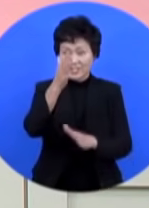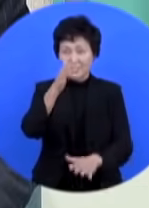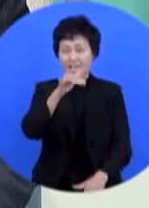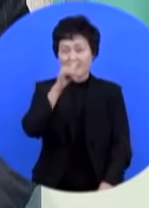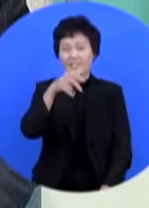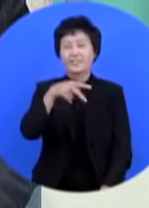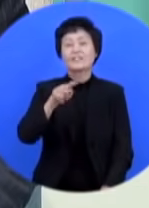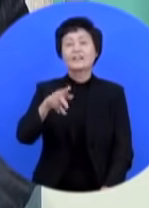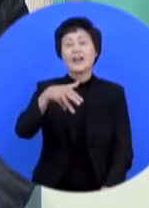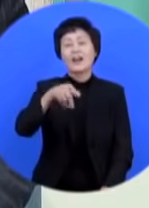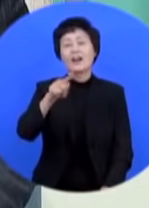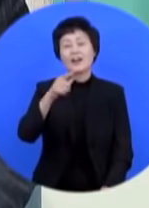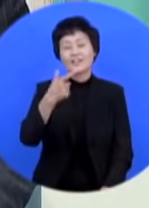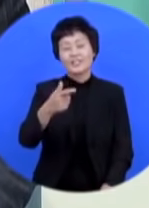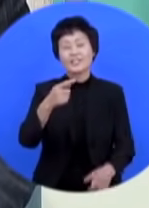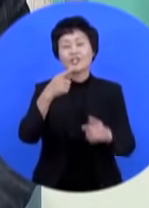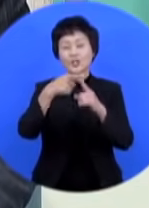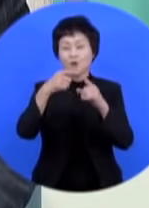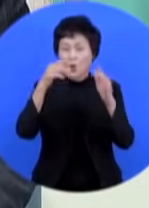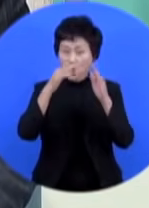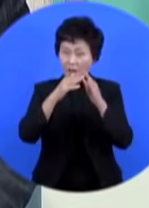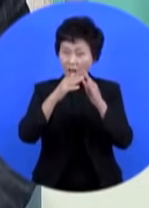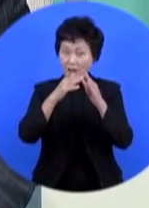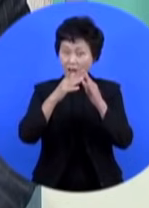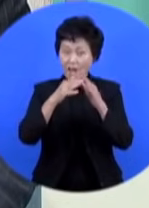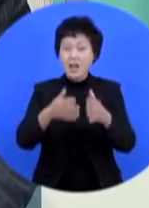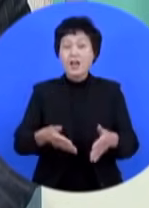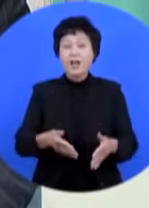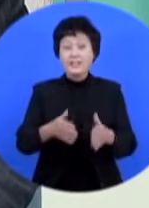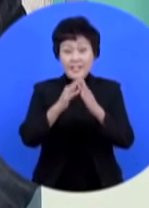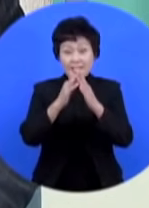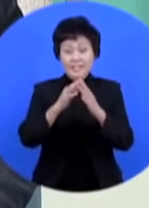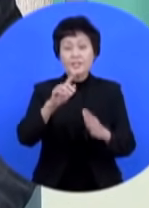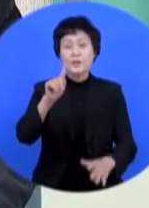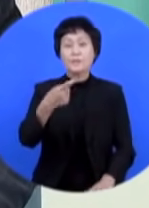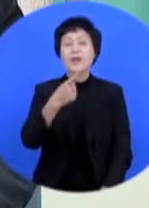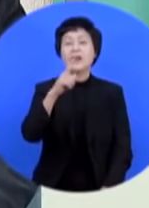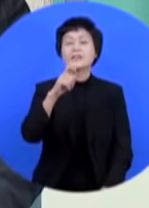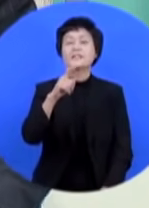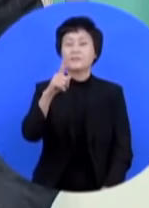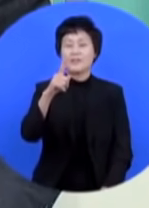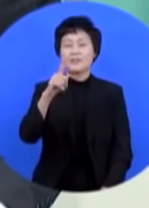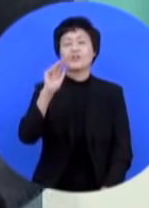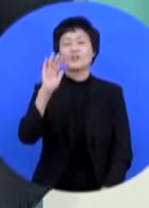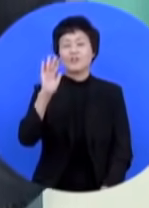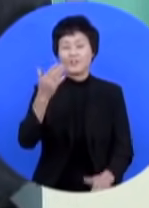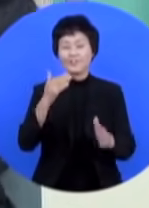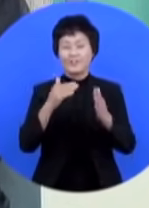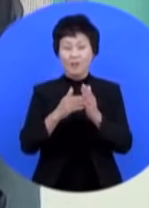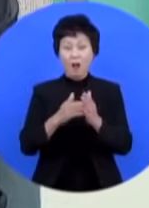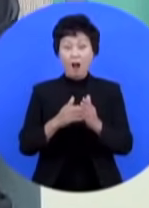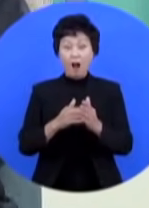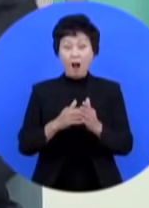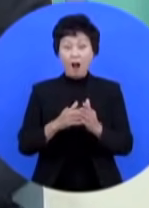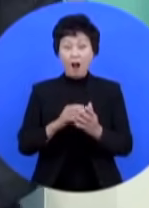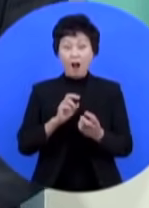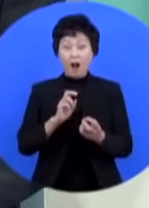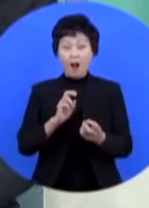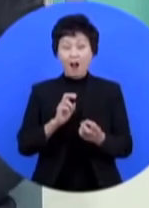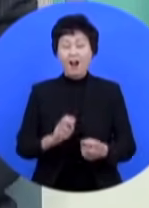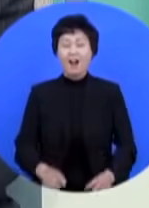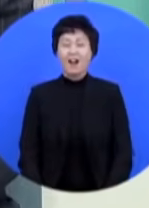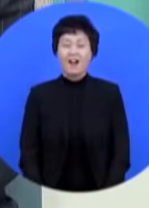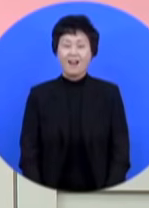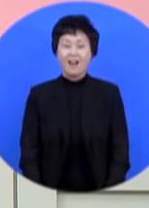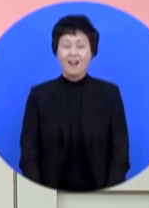깊다는 얘기를 들었어요. 그 교회가. 이 설립된 지 111주년이 지난 교회입니다. 111년이요? 네, 그렇습니다. 그러면 몇 년도에